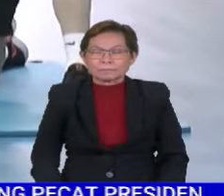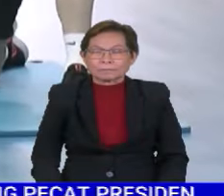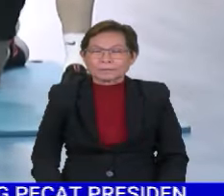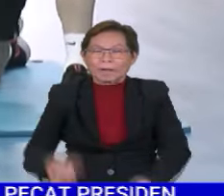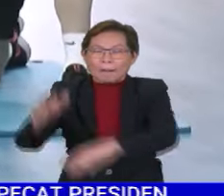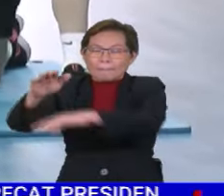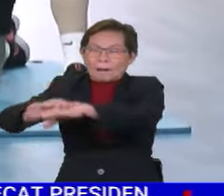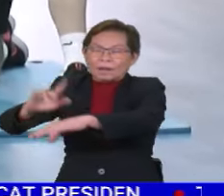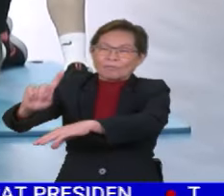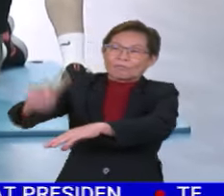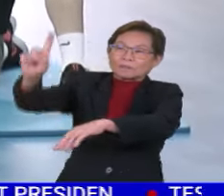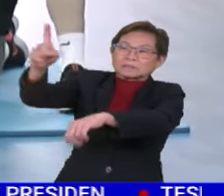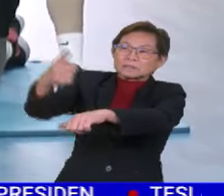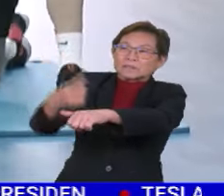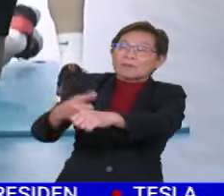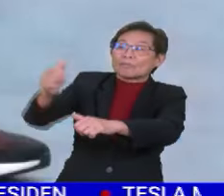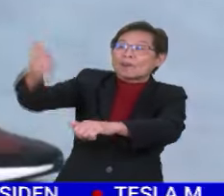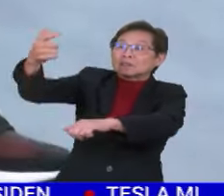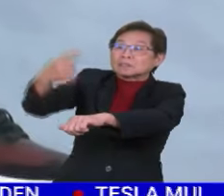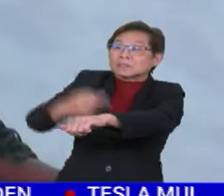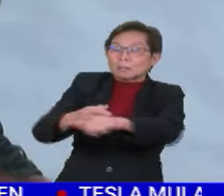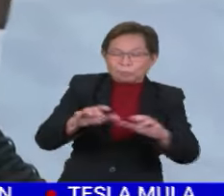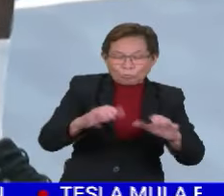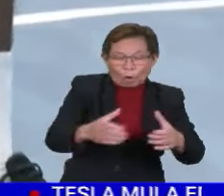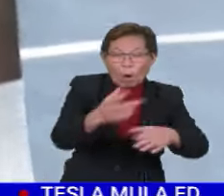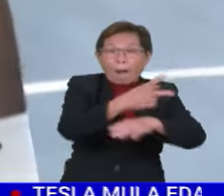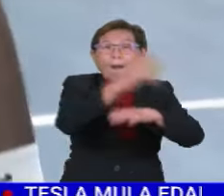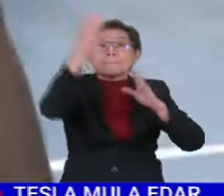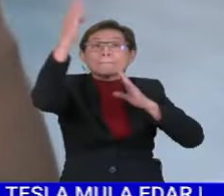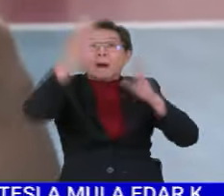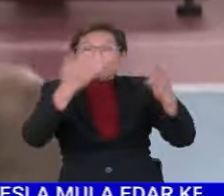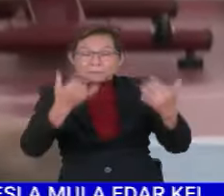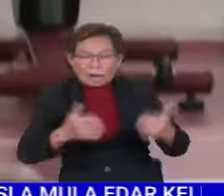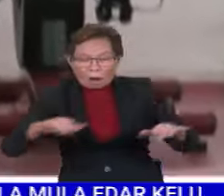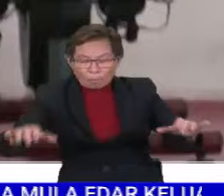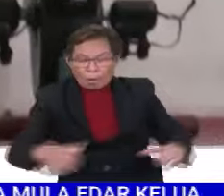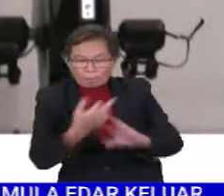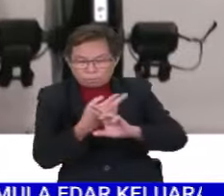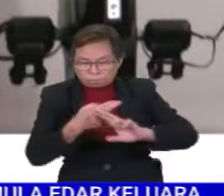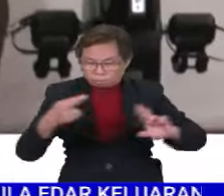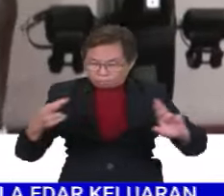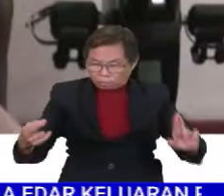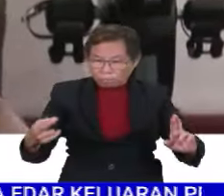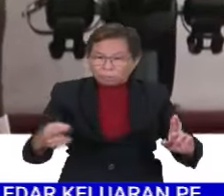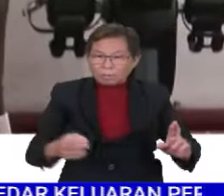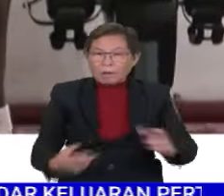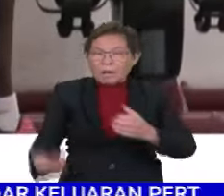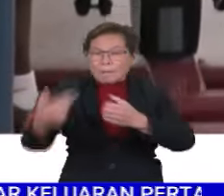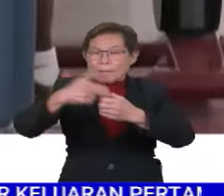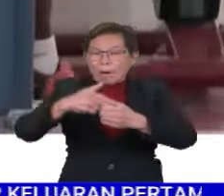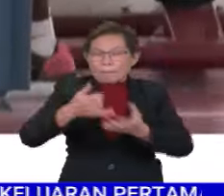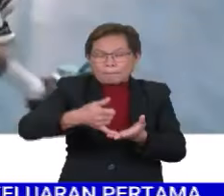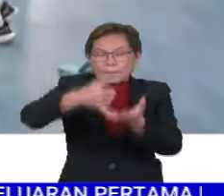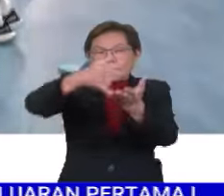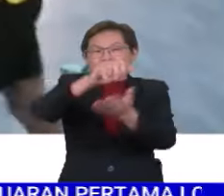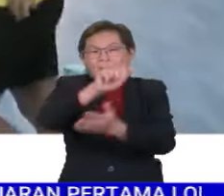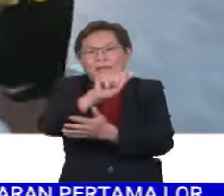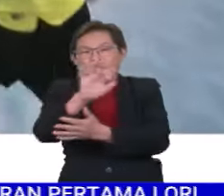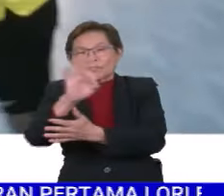Ini panggilan pertama buat Hakimi dalam skuad kebangsaan yang kini sedang melakukan persiapan kesaingan Piala